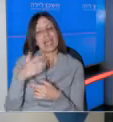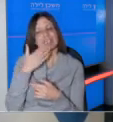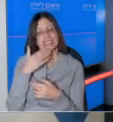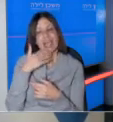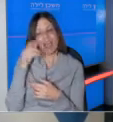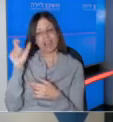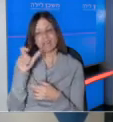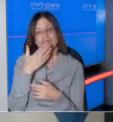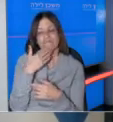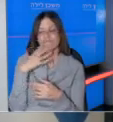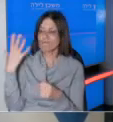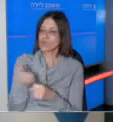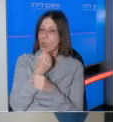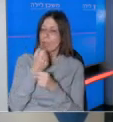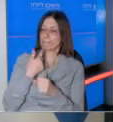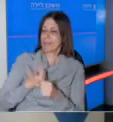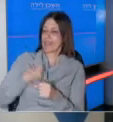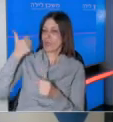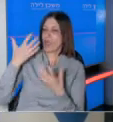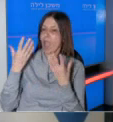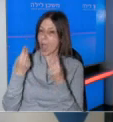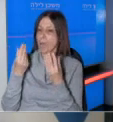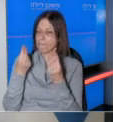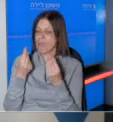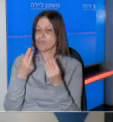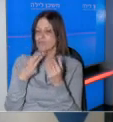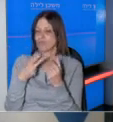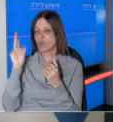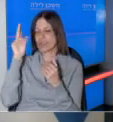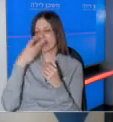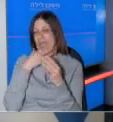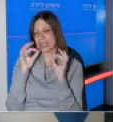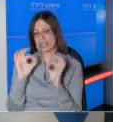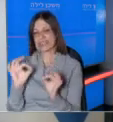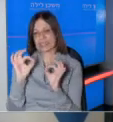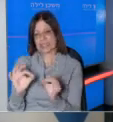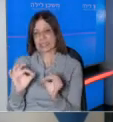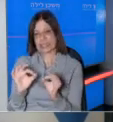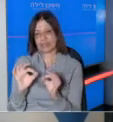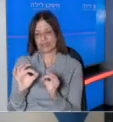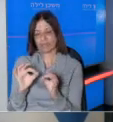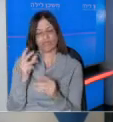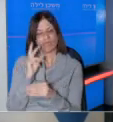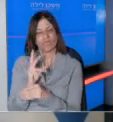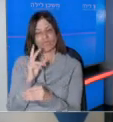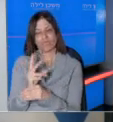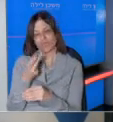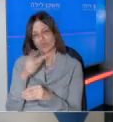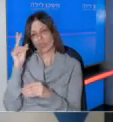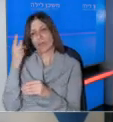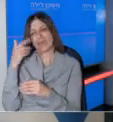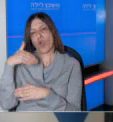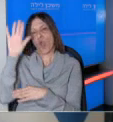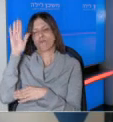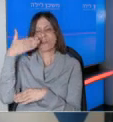זוכים למנהיגות הרבה יותר רצינית ומהודקת מברוב